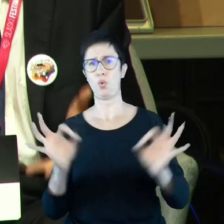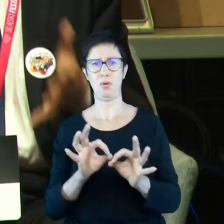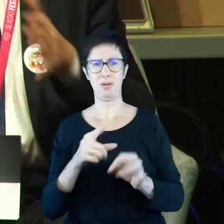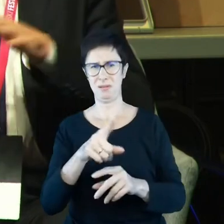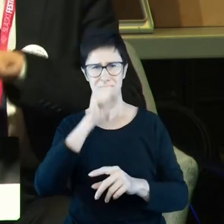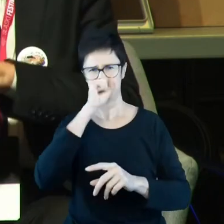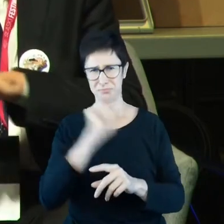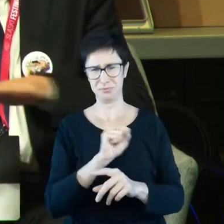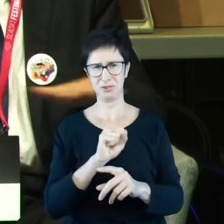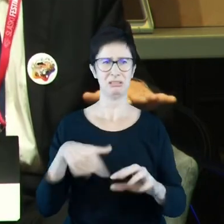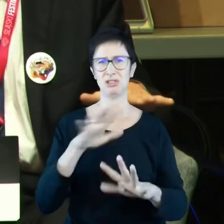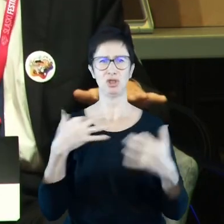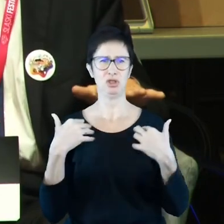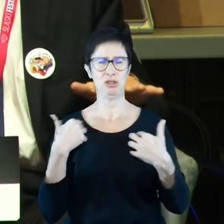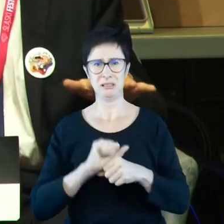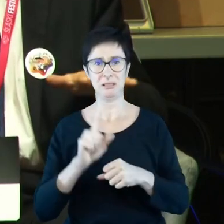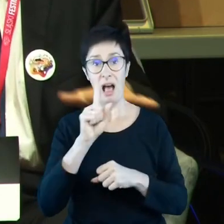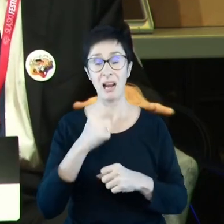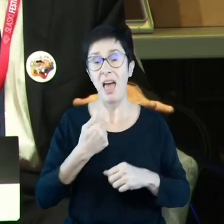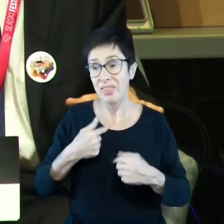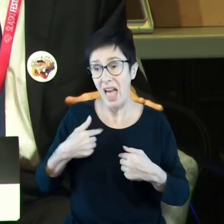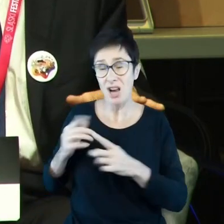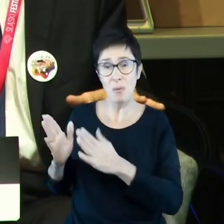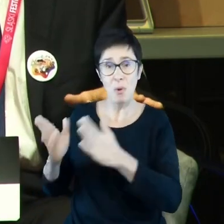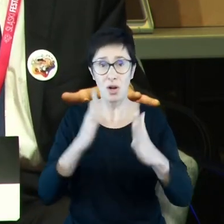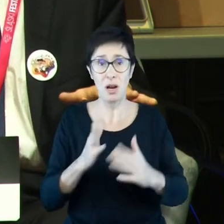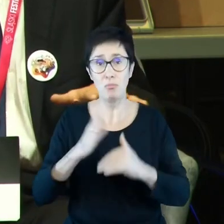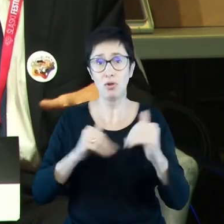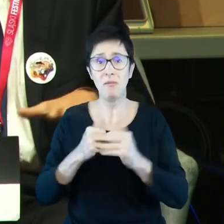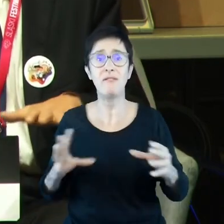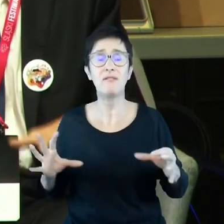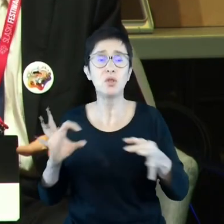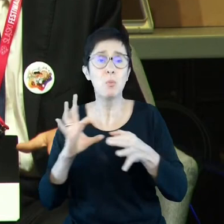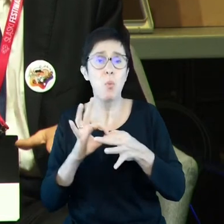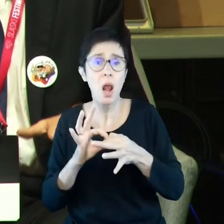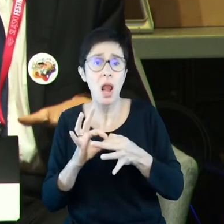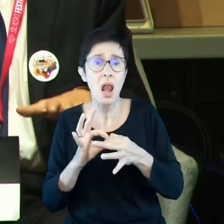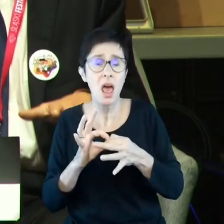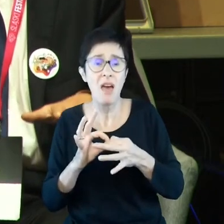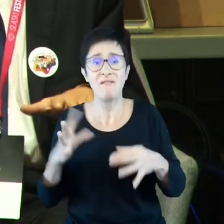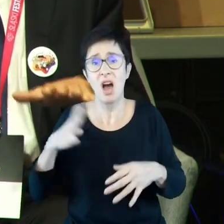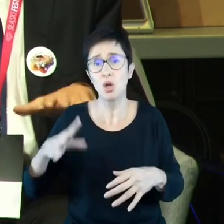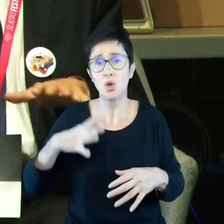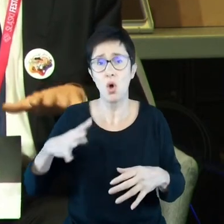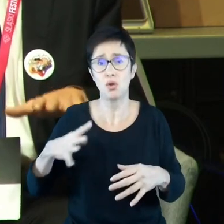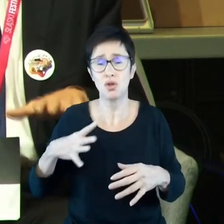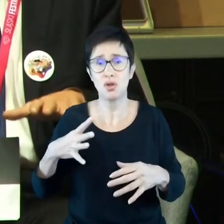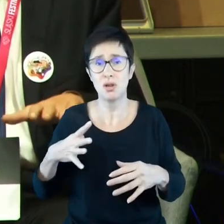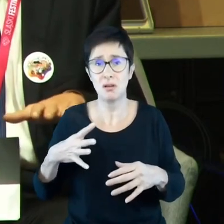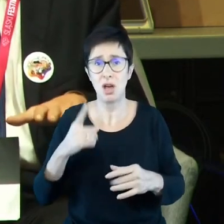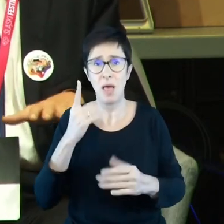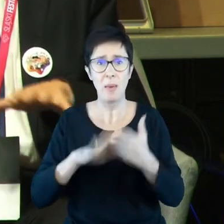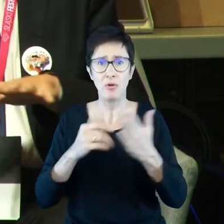istnienia, nasze budowanie wspólnej bazy, nasze budowanie wartości polega na tym, że jeżeli nawet cały świat